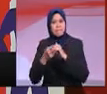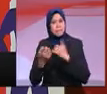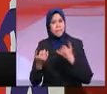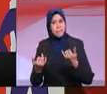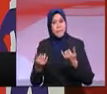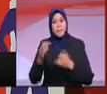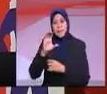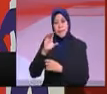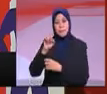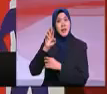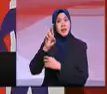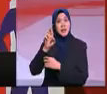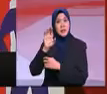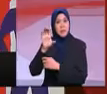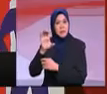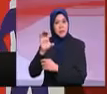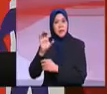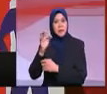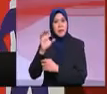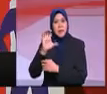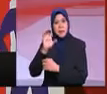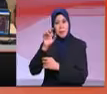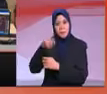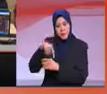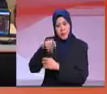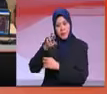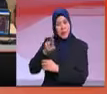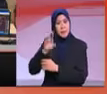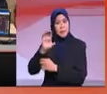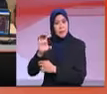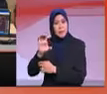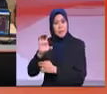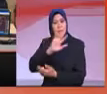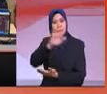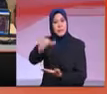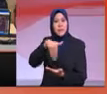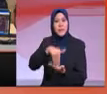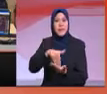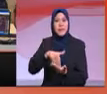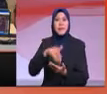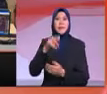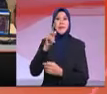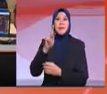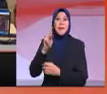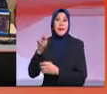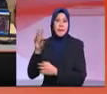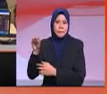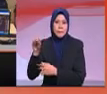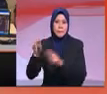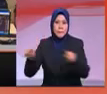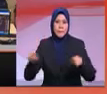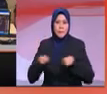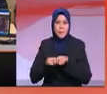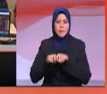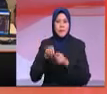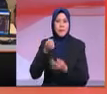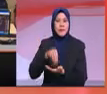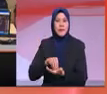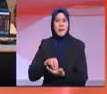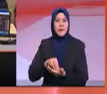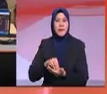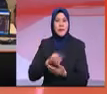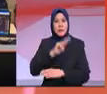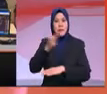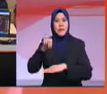Response Center ataupun CPRC. Jadi CPRC berpusat di Kementerian Kesihatan, iaitu yang CPRC